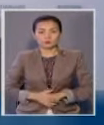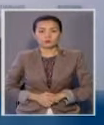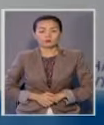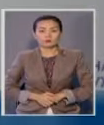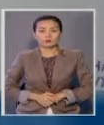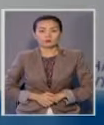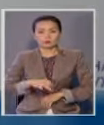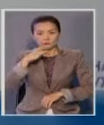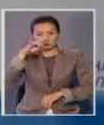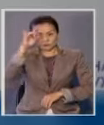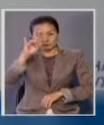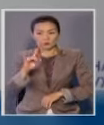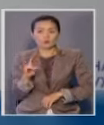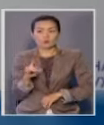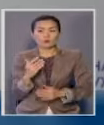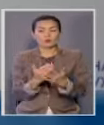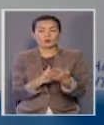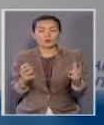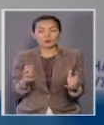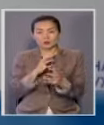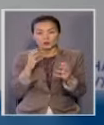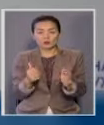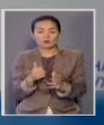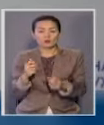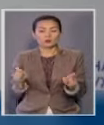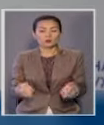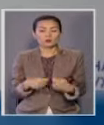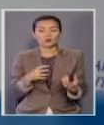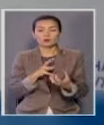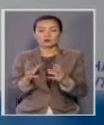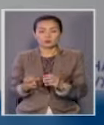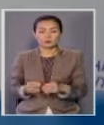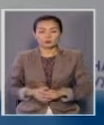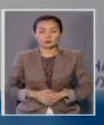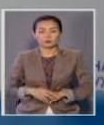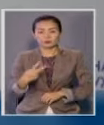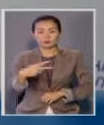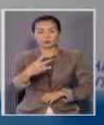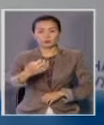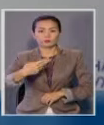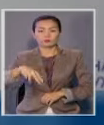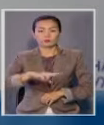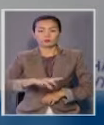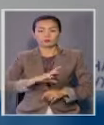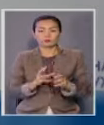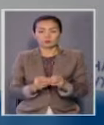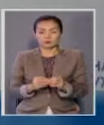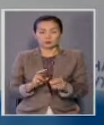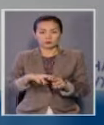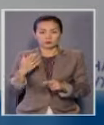Қазақстан Республикасының заңнамасының нормаларының сақталмауынан анықталған бұзушылықтардың жалпы көлемі 20 миллиардты құрап отыр. Бұның